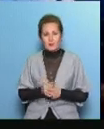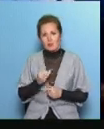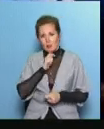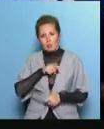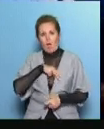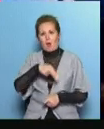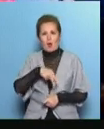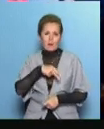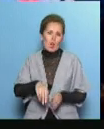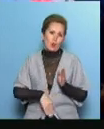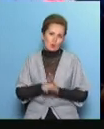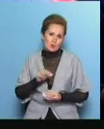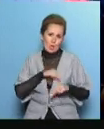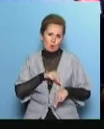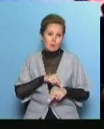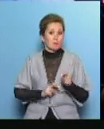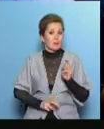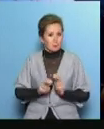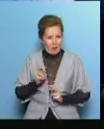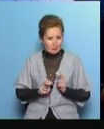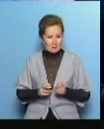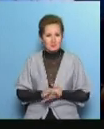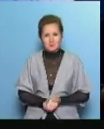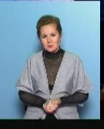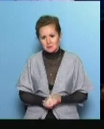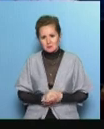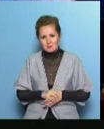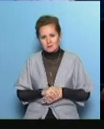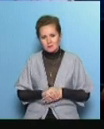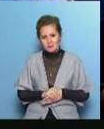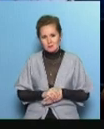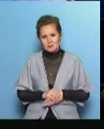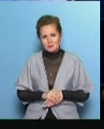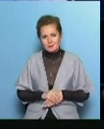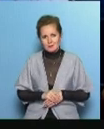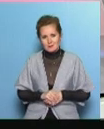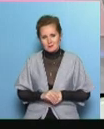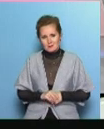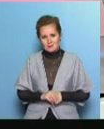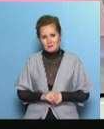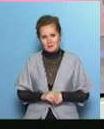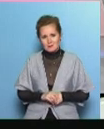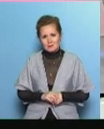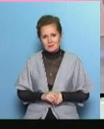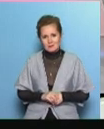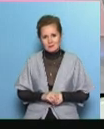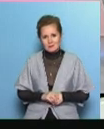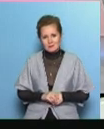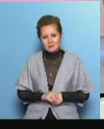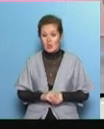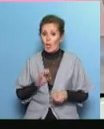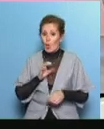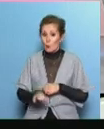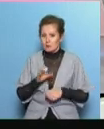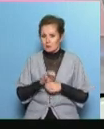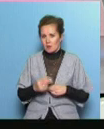лучших сотрудников предприятия. Елена Обуховская, Илья Дерендяев, телеканал «Моя Удмуртия». Кузница